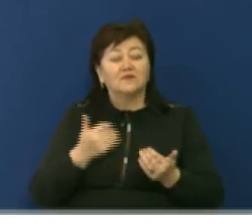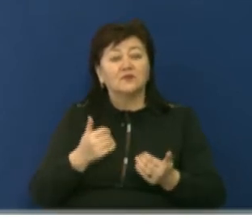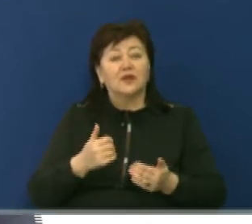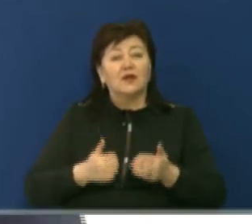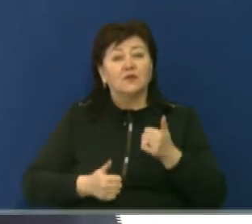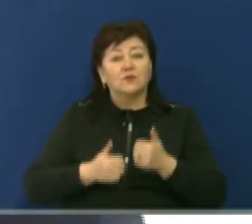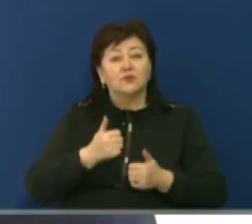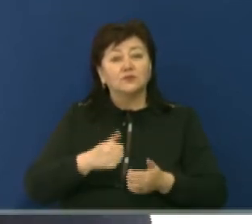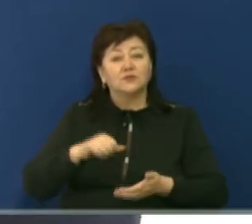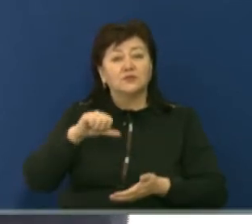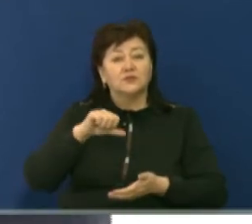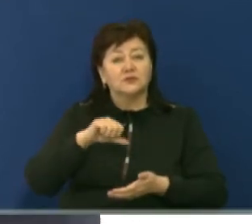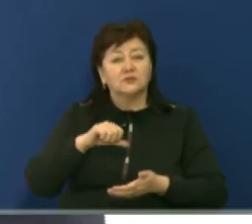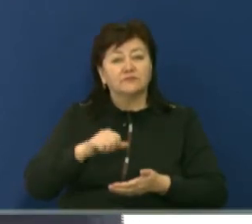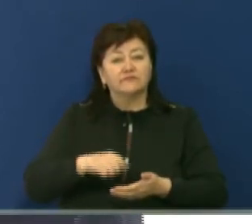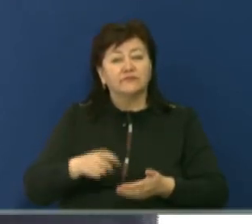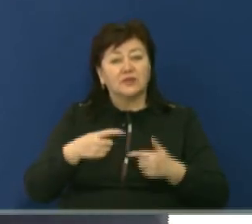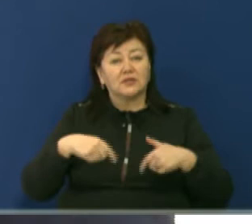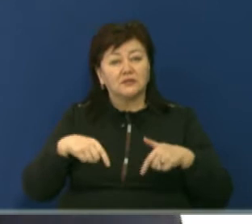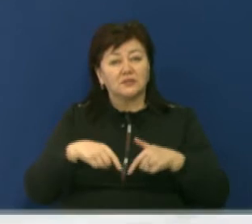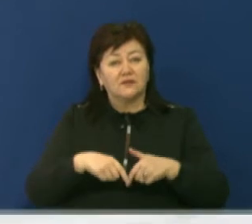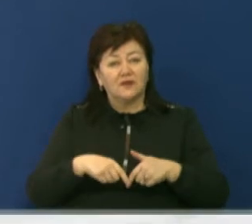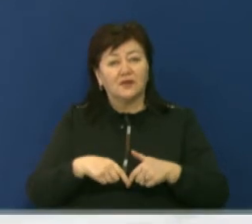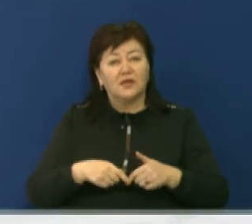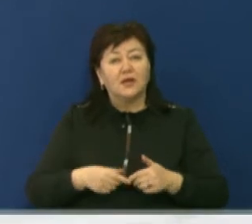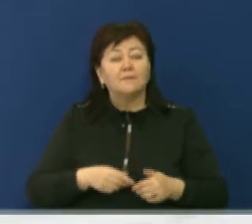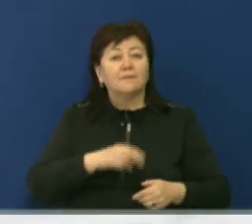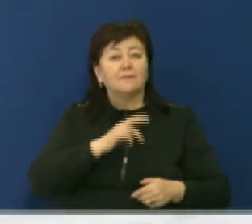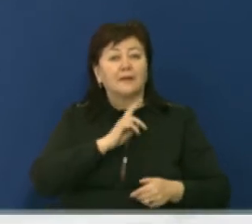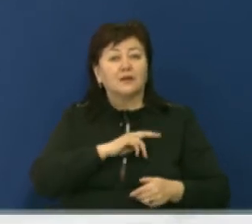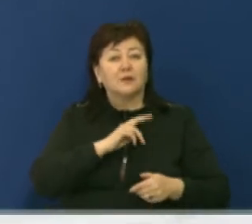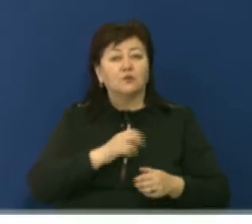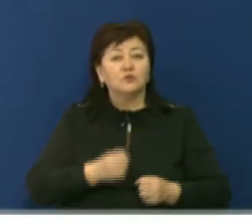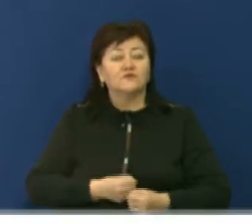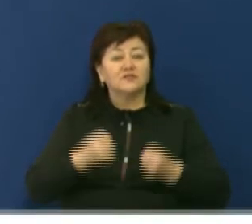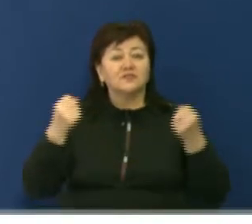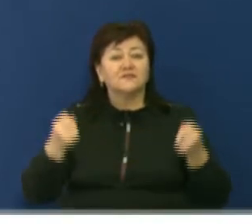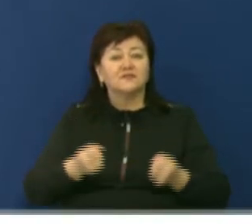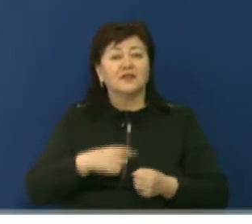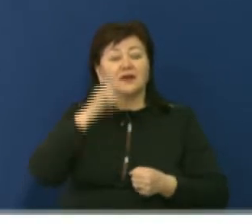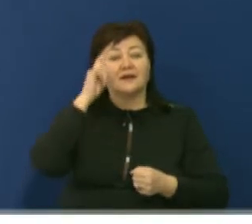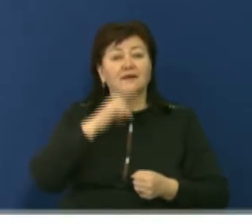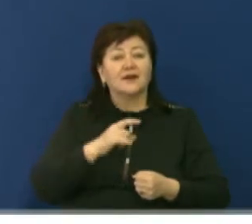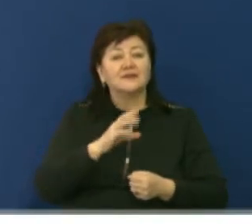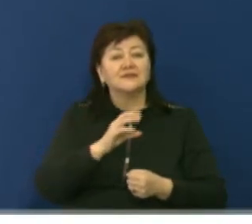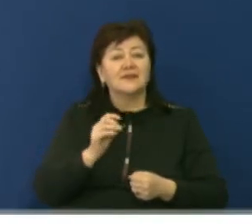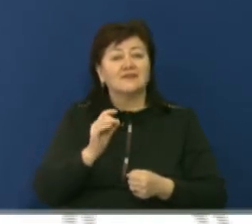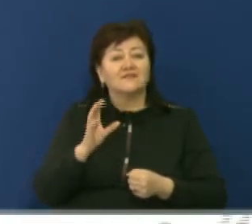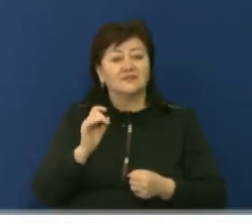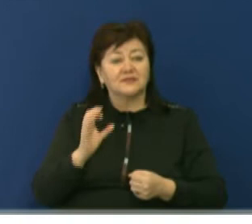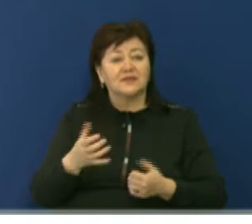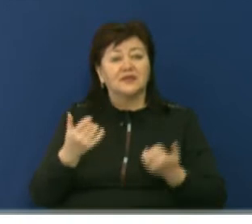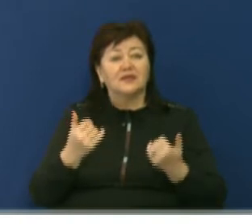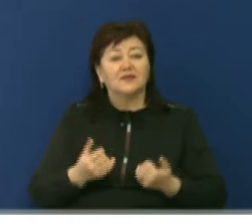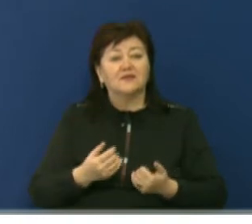жеткен Қазэкспосервис компаниясы жүргізеді. Төтенше жағдайлар департаментінің мәліметінше мұздың астында ұзындығы 1 шақырымнан